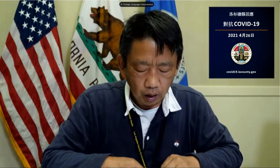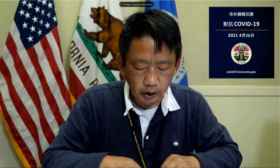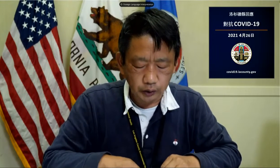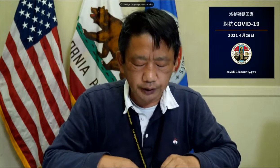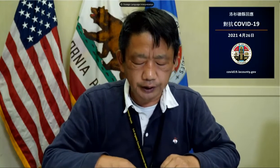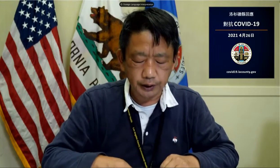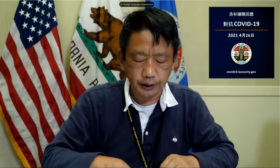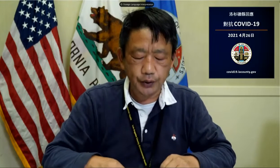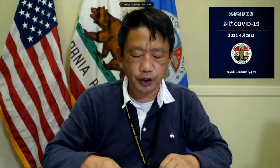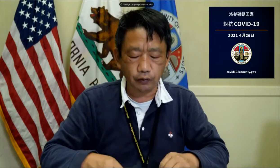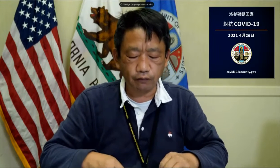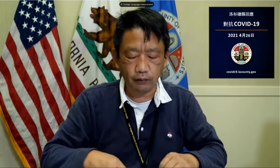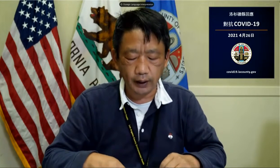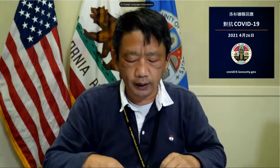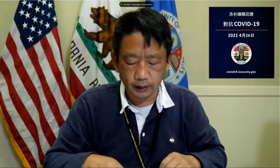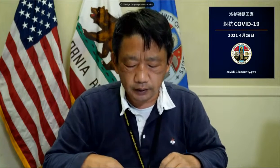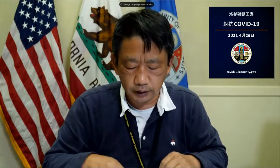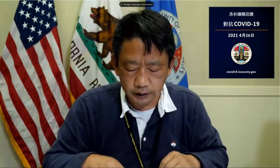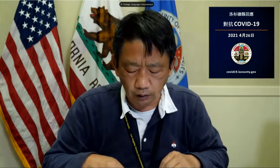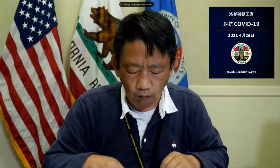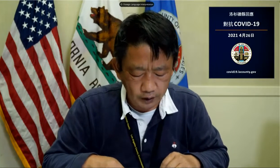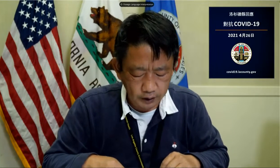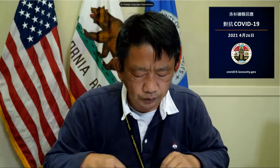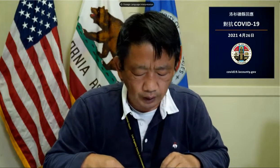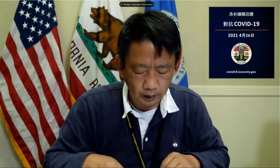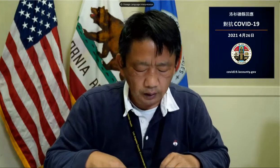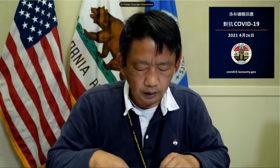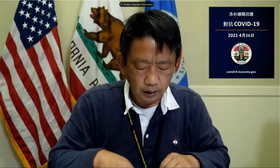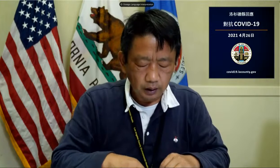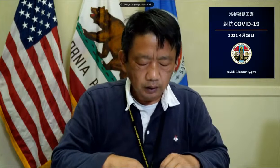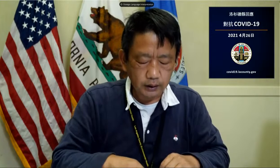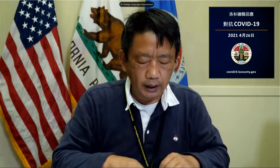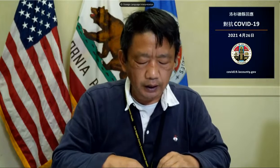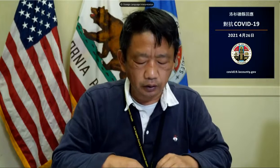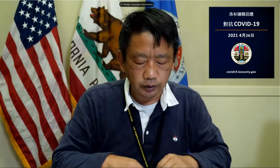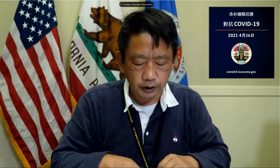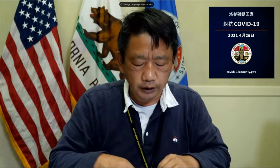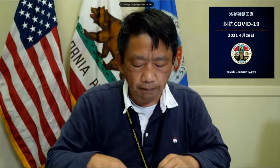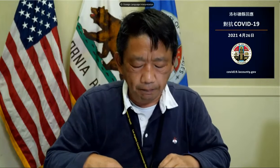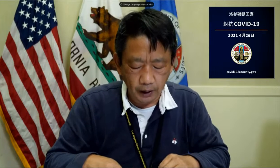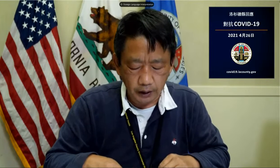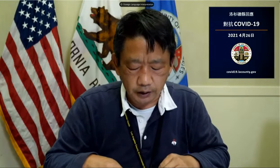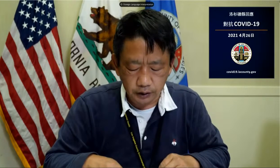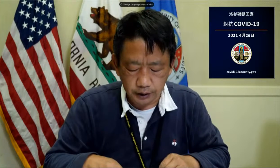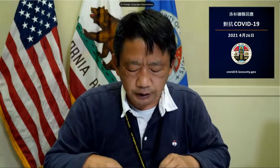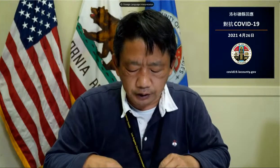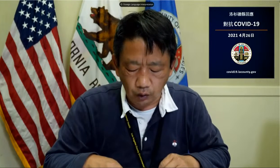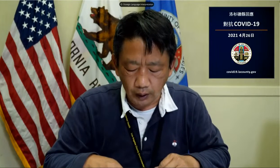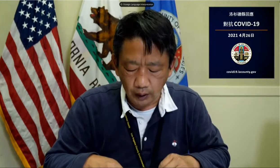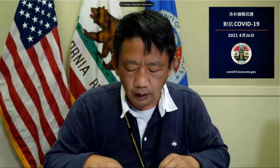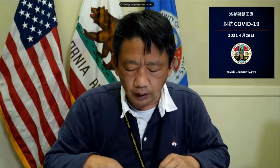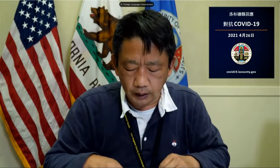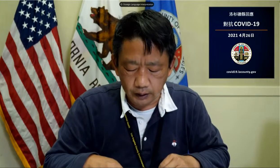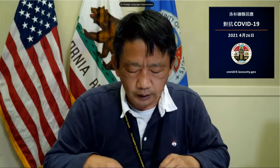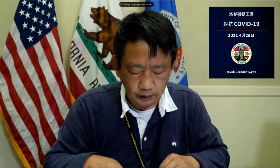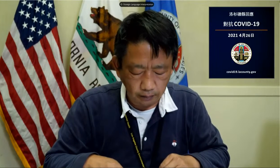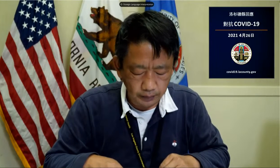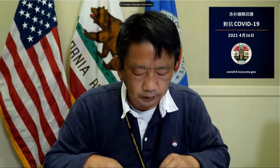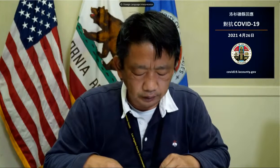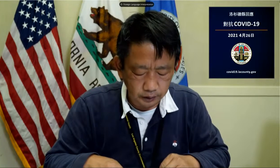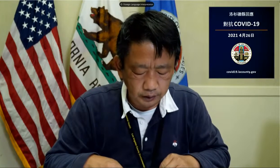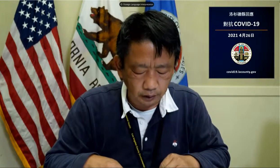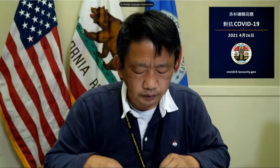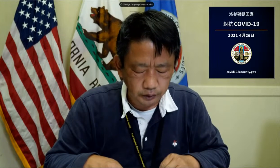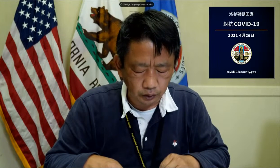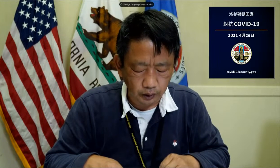而从全球范围来看，这一效果非常巨大。在印度，新添病例上升极快，而当地的人